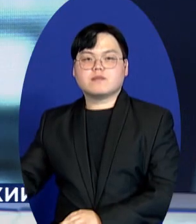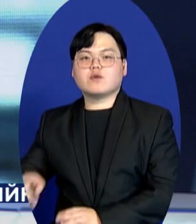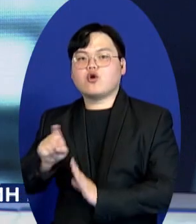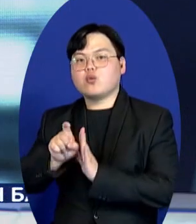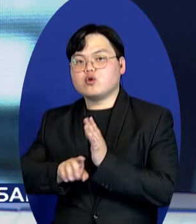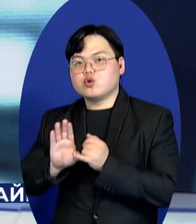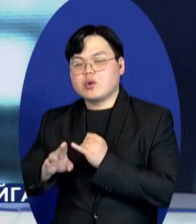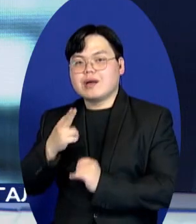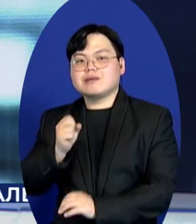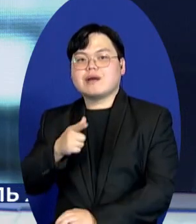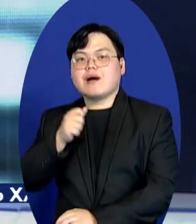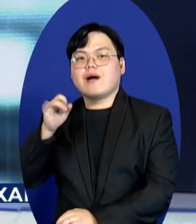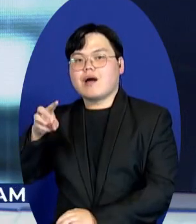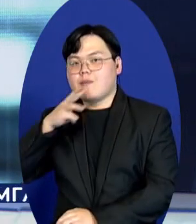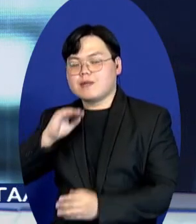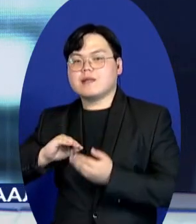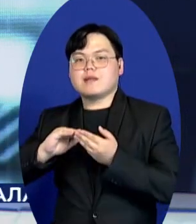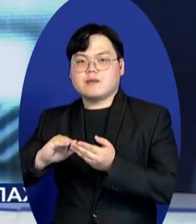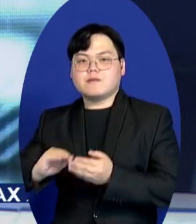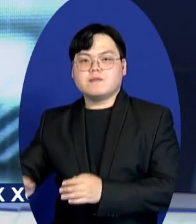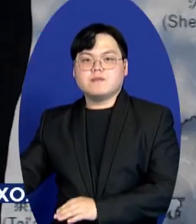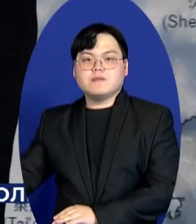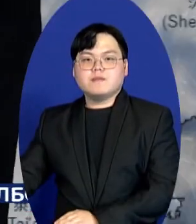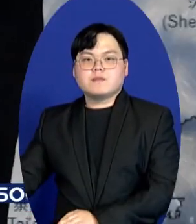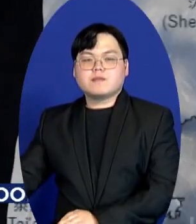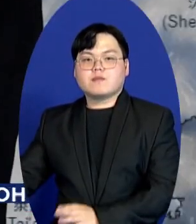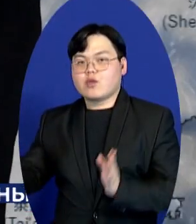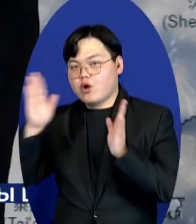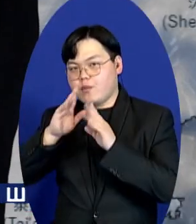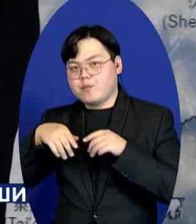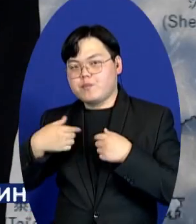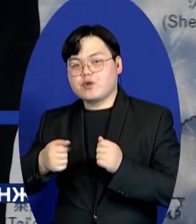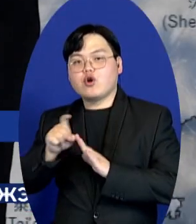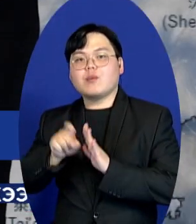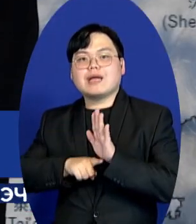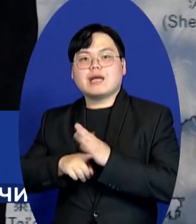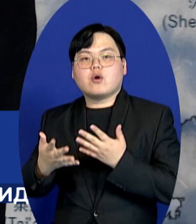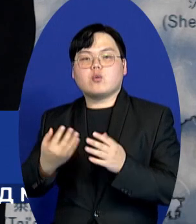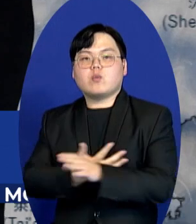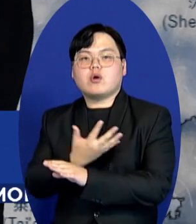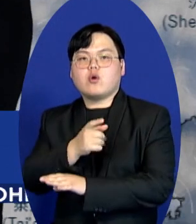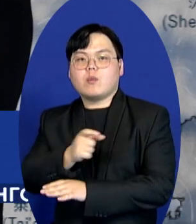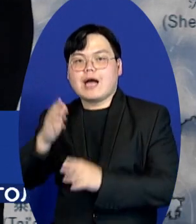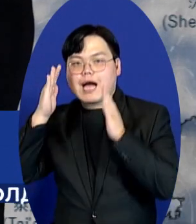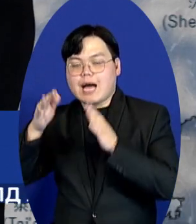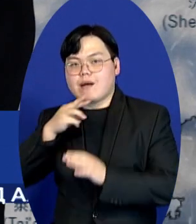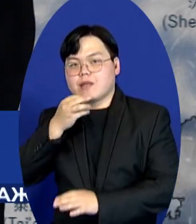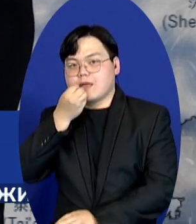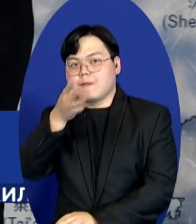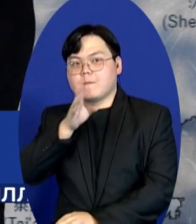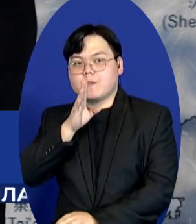Хөтөлбөрийн төгсгөл цагаагаарын мэдээлэлтэй танилцсан уу? Арам дэргүй зөвшөөрлөө. Хөтөлбөрийнхэн тариалагчдаа анхааруулах мэдээллийг